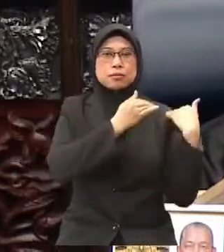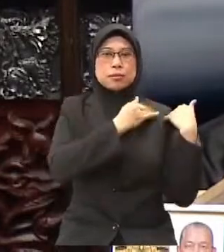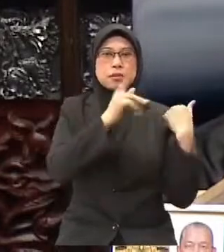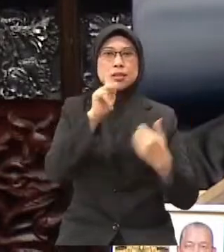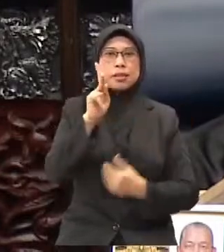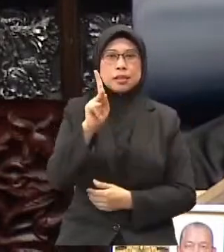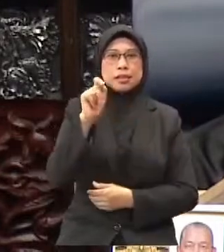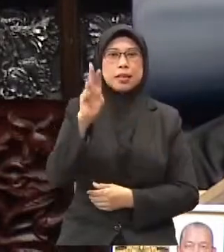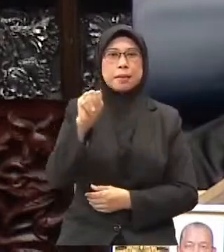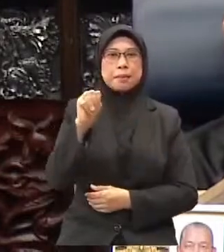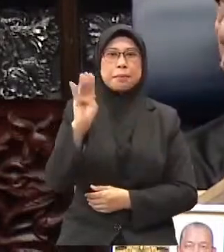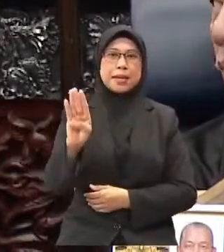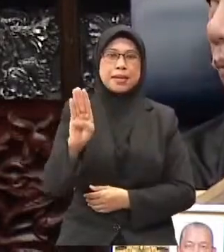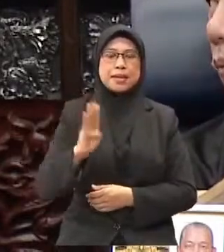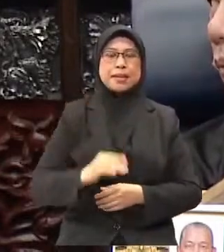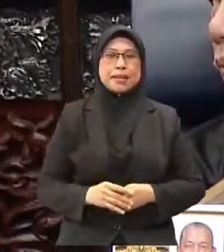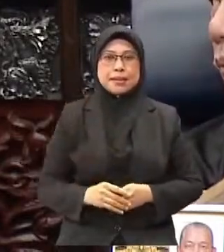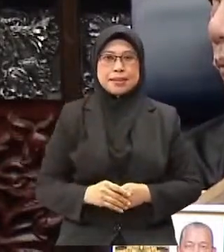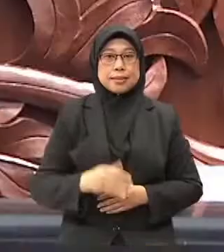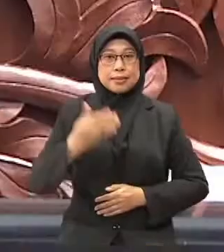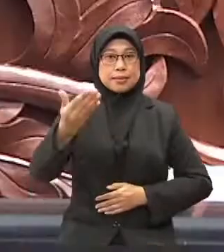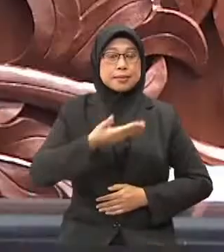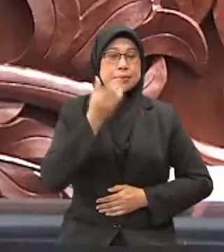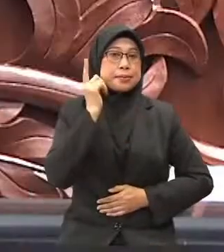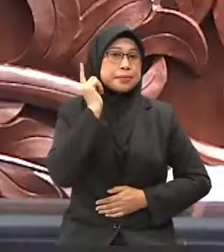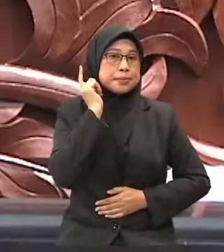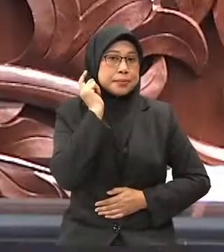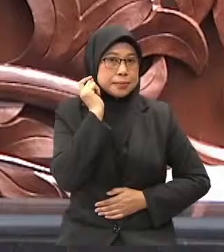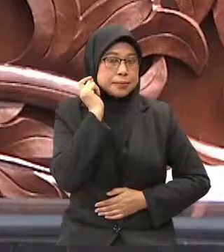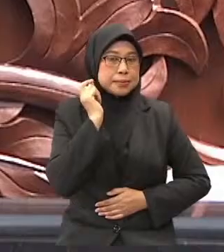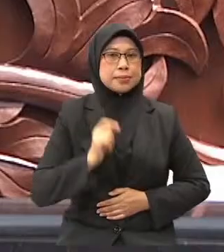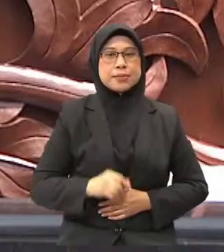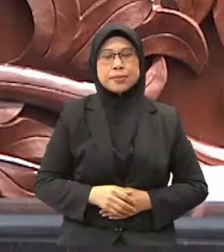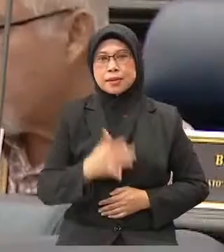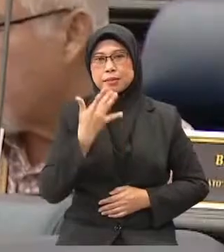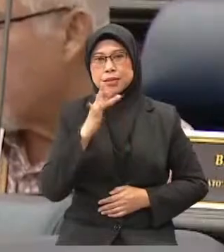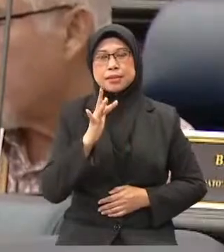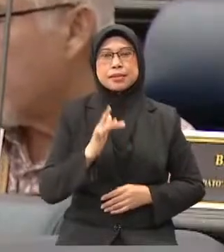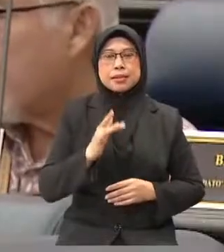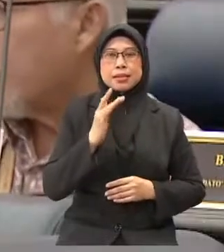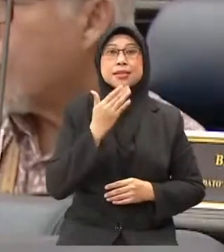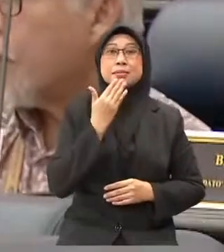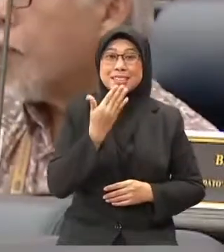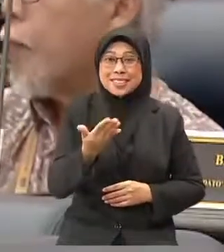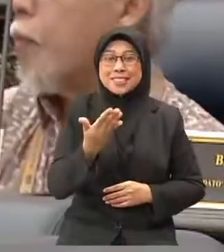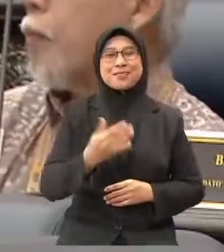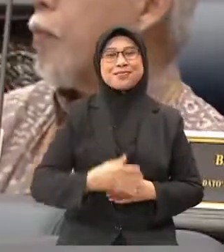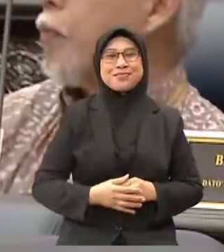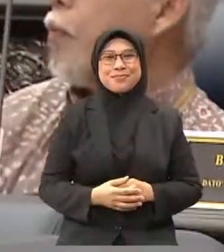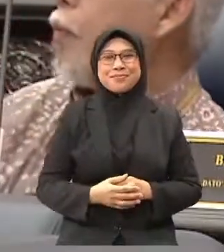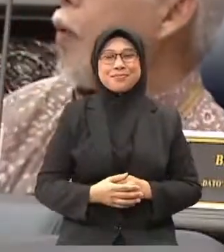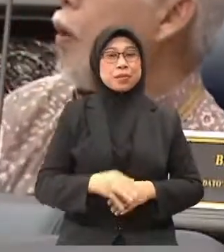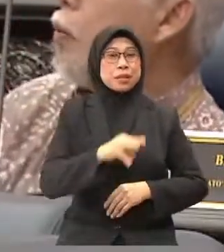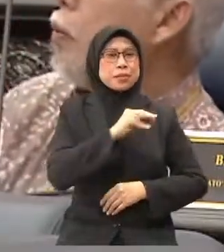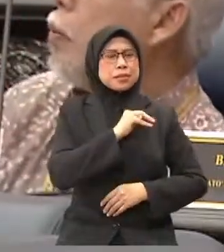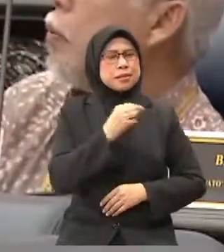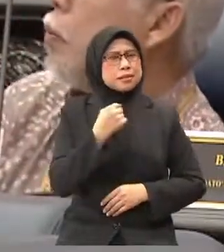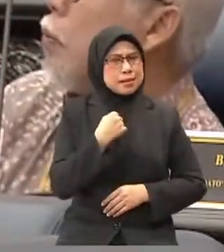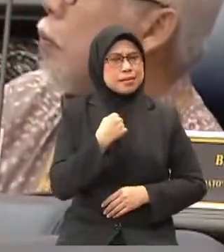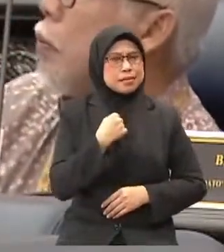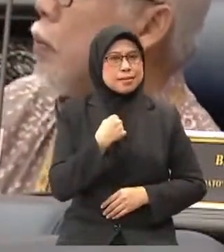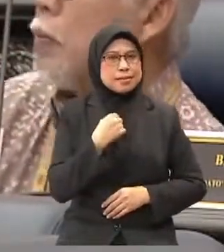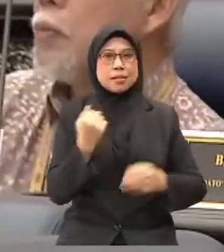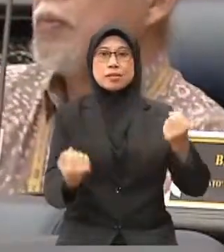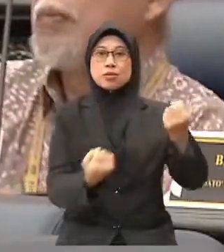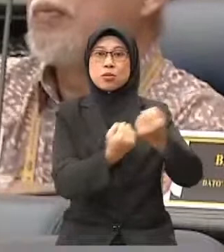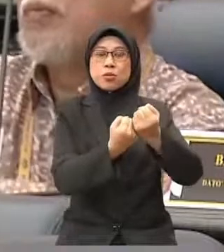ktmb sekian terima kasih sayaut Subang terim kasih Tan speaker Terima kasih menteri menteri Saya memang